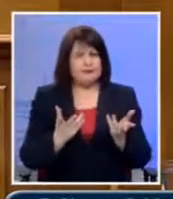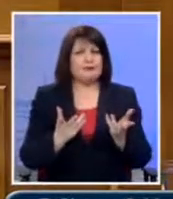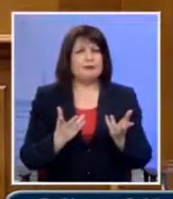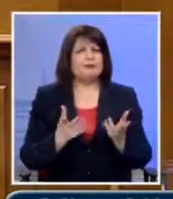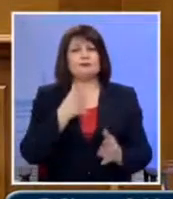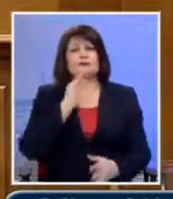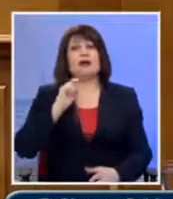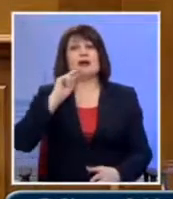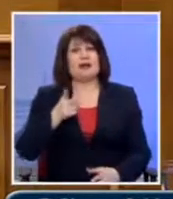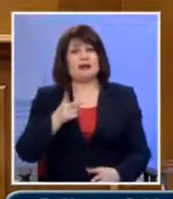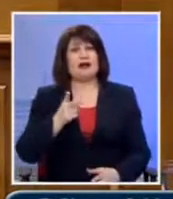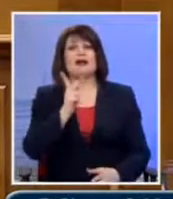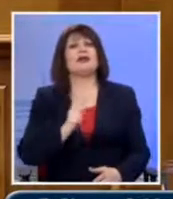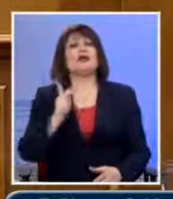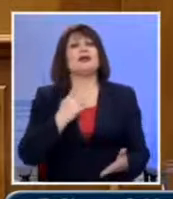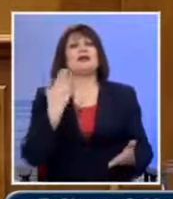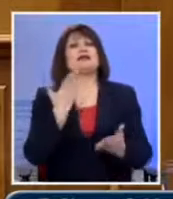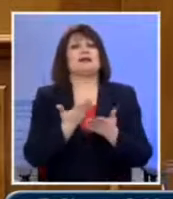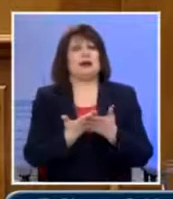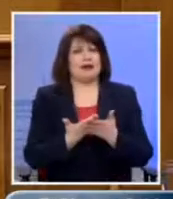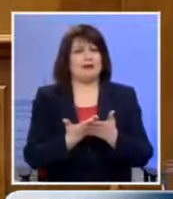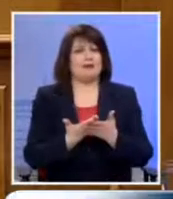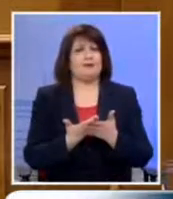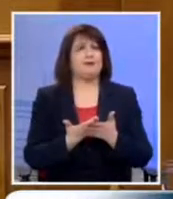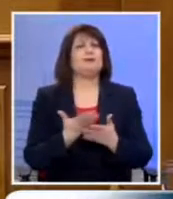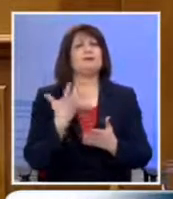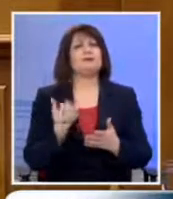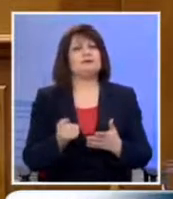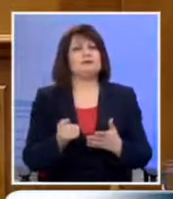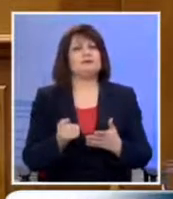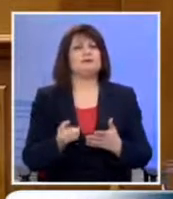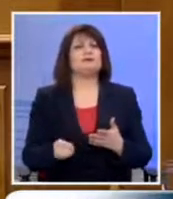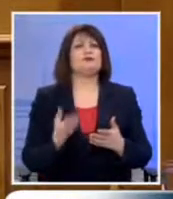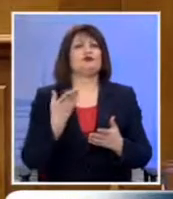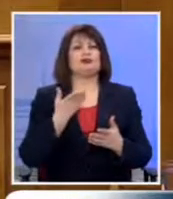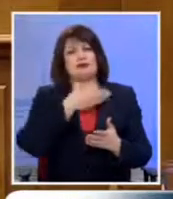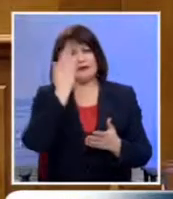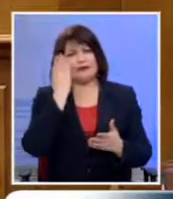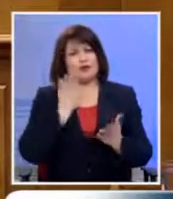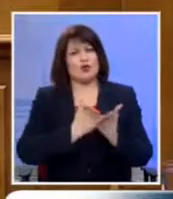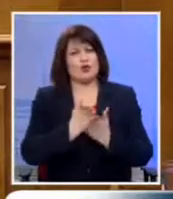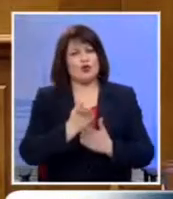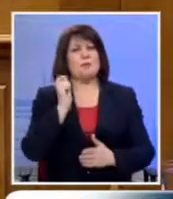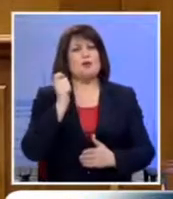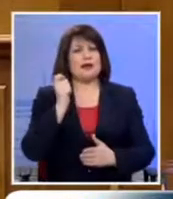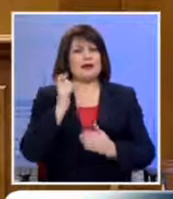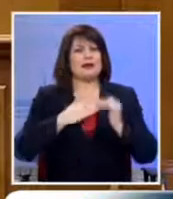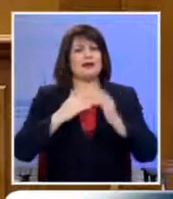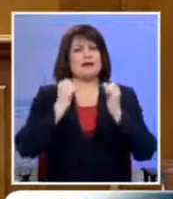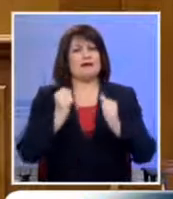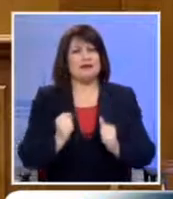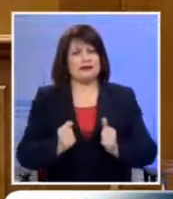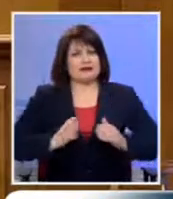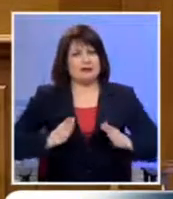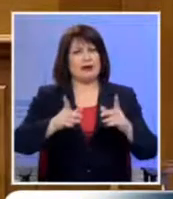απαντά σε μια αξίωση της κοινωνίας να υπάρξει ένα νέο ηθικό πολιτικό θεμέλιο για την πορεία